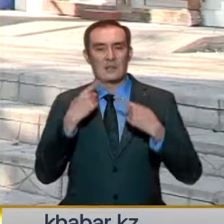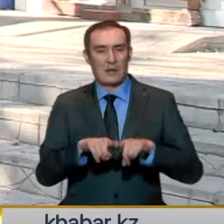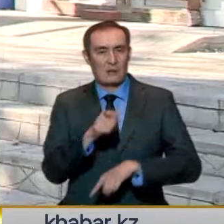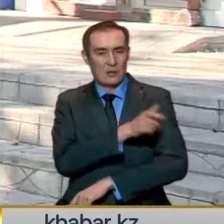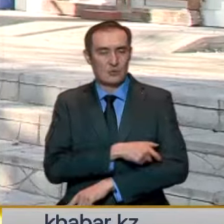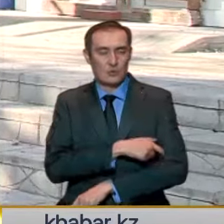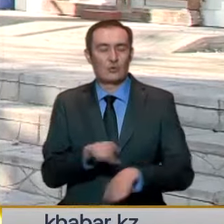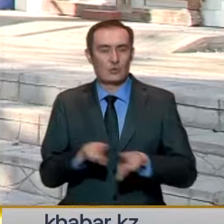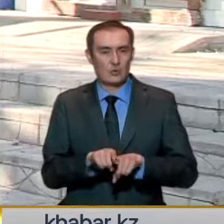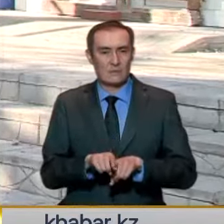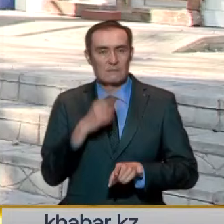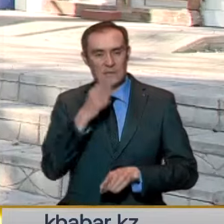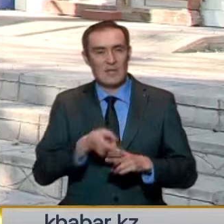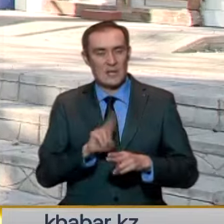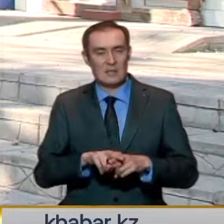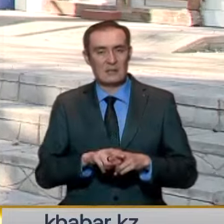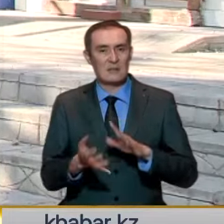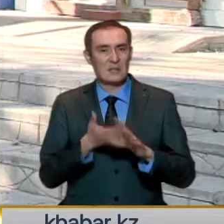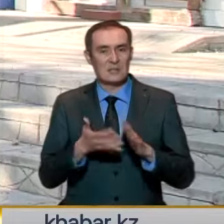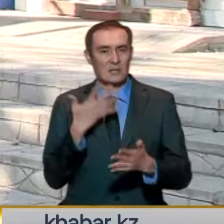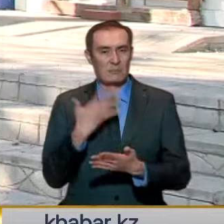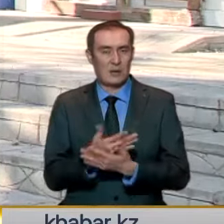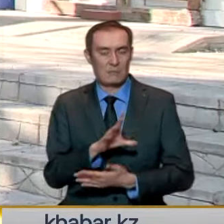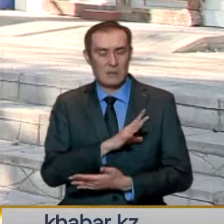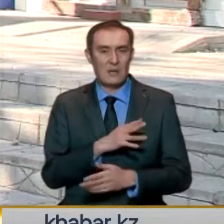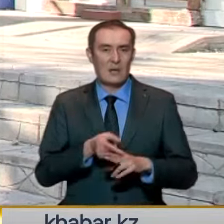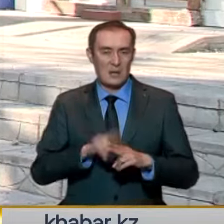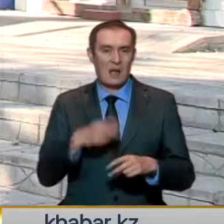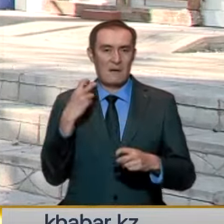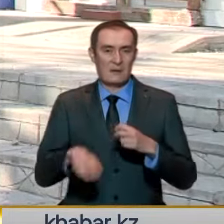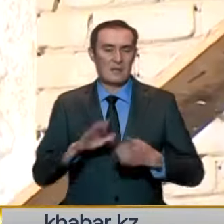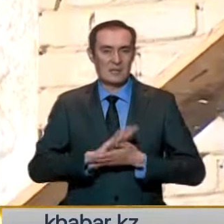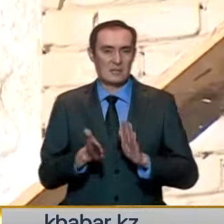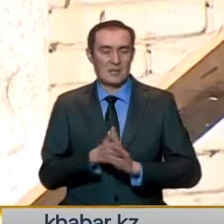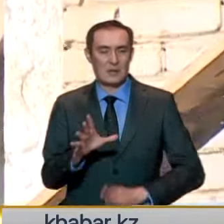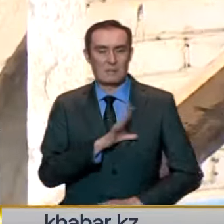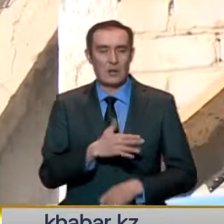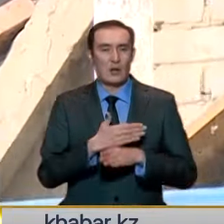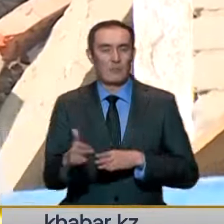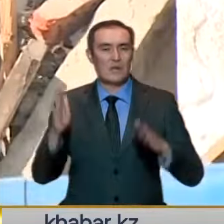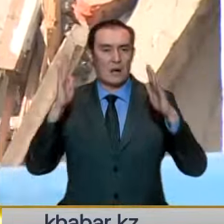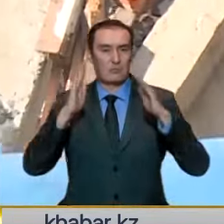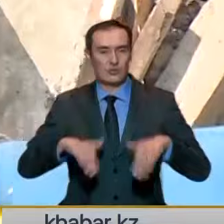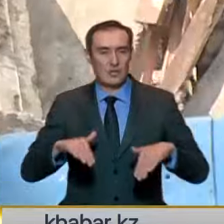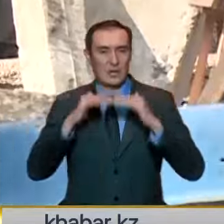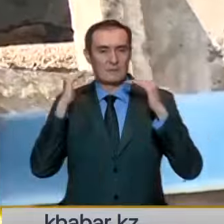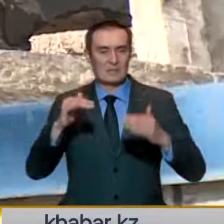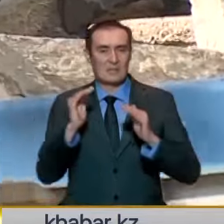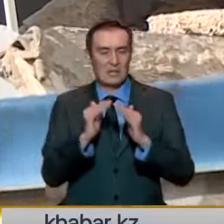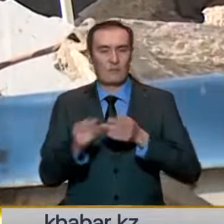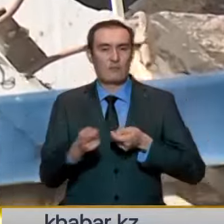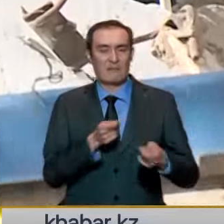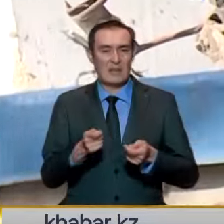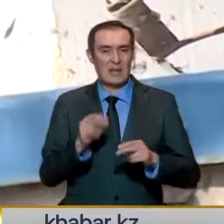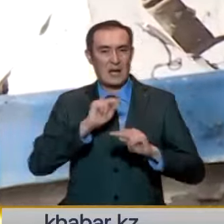в том числе тоже обращал внимание на прогиб. По сути, это аварийное состояние было. После обрушения части школьного здания в